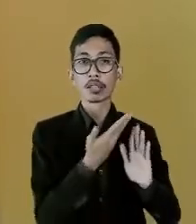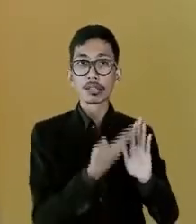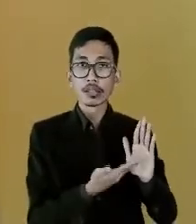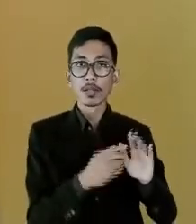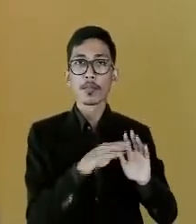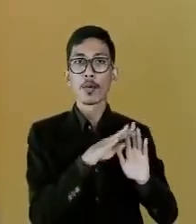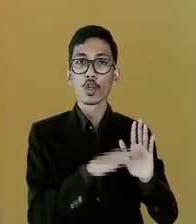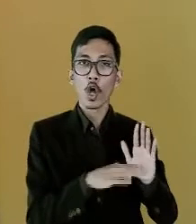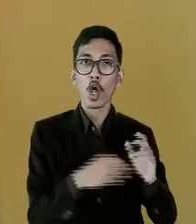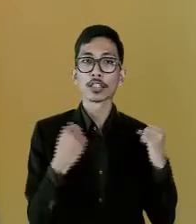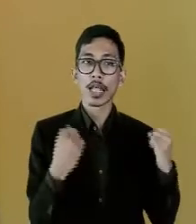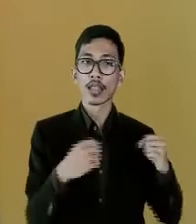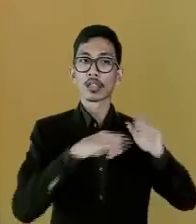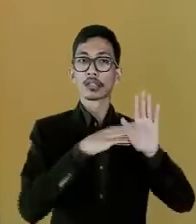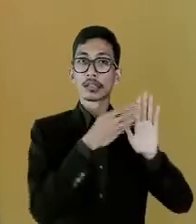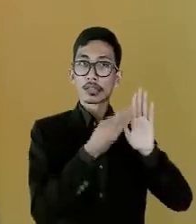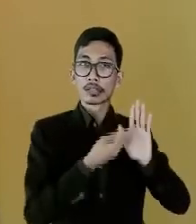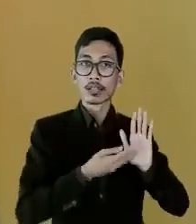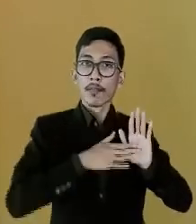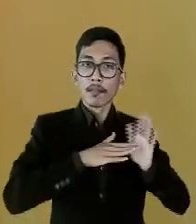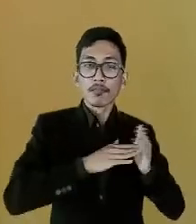melakukan